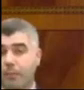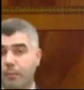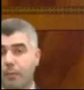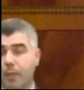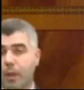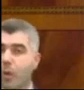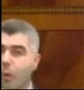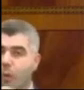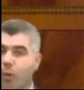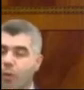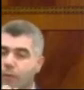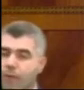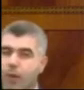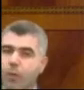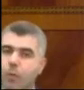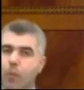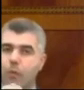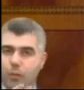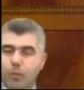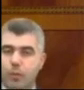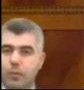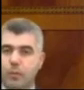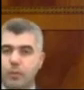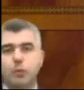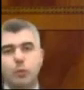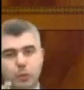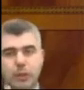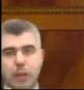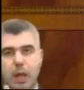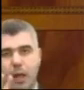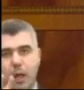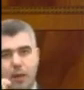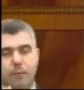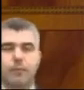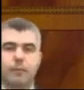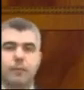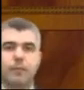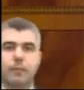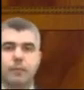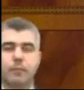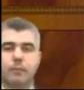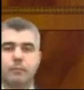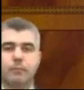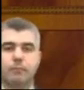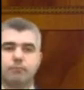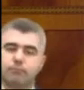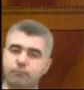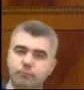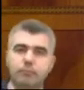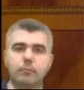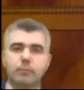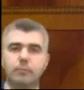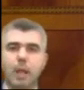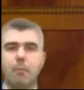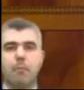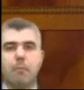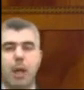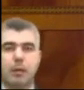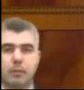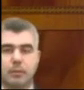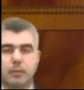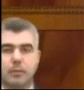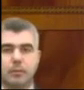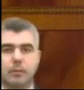إيمانا عميقا بأننا معا علينا أن نعمل وأن نشرع وأن نستطيع أن نستلهم من